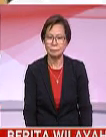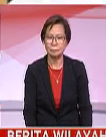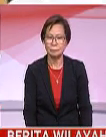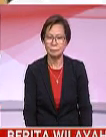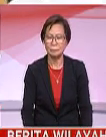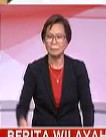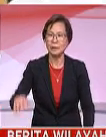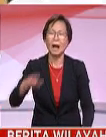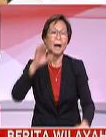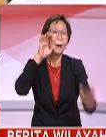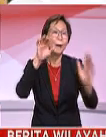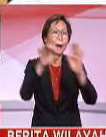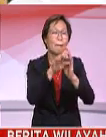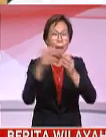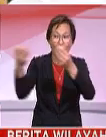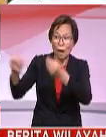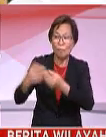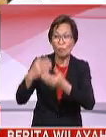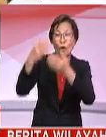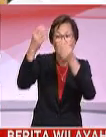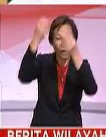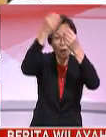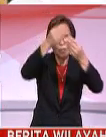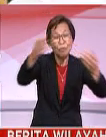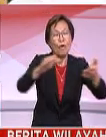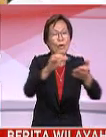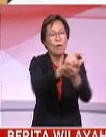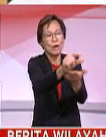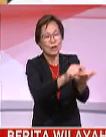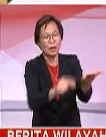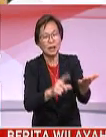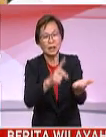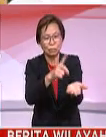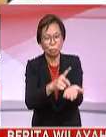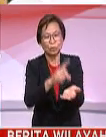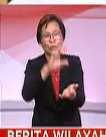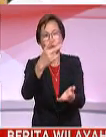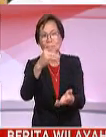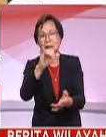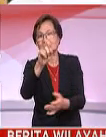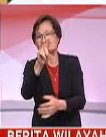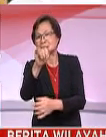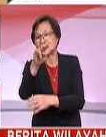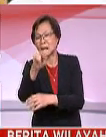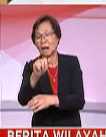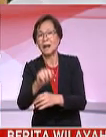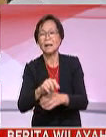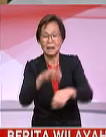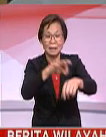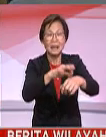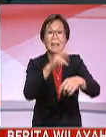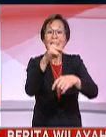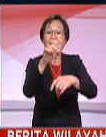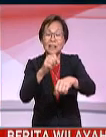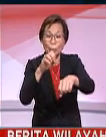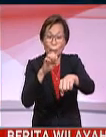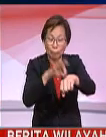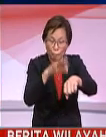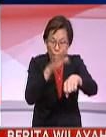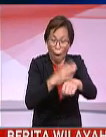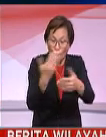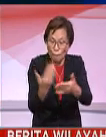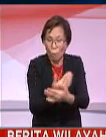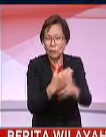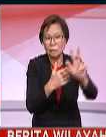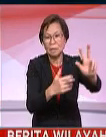Berdasarkan infografik pengarah kesihatan Sabah, Datuk Dr. Christina Rundi, kes baru denggi itu masing-masing 3 di Kota